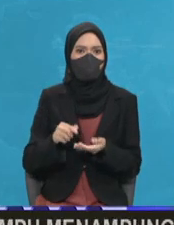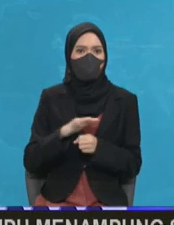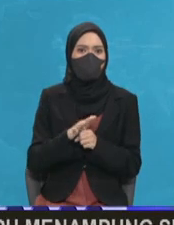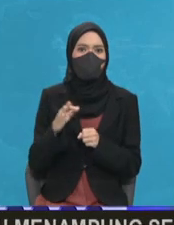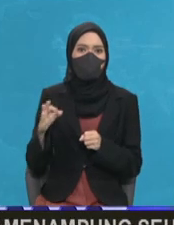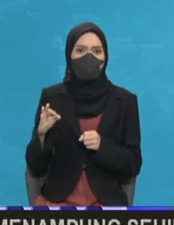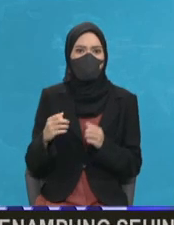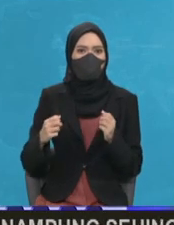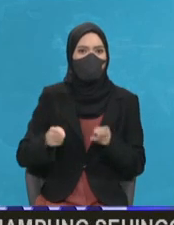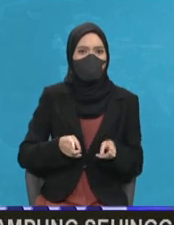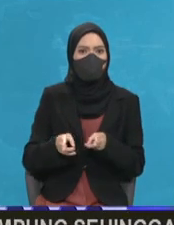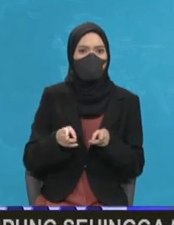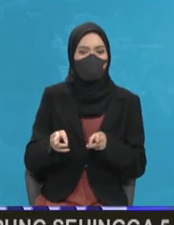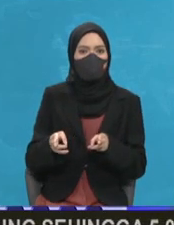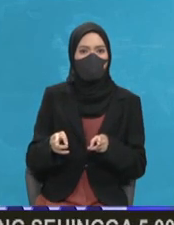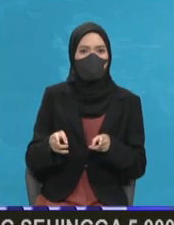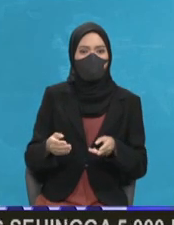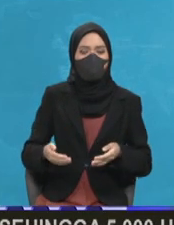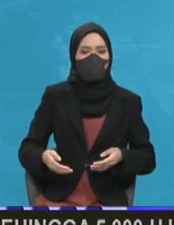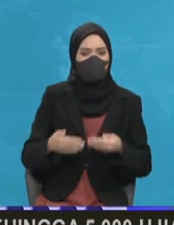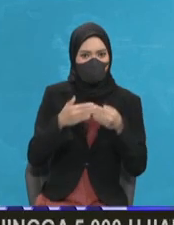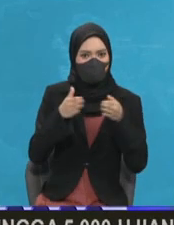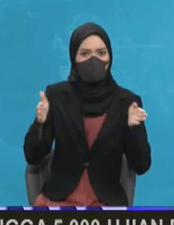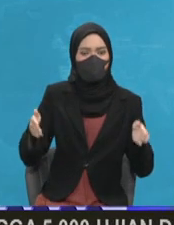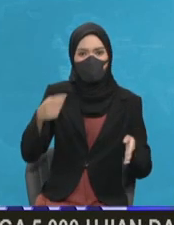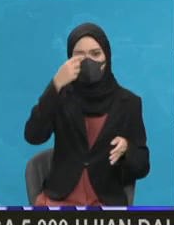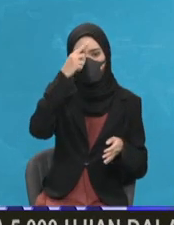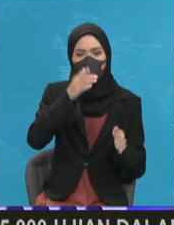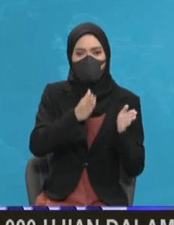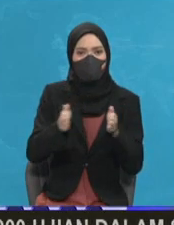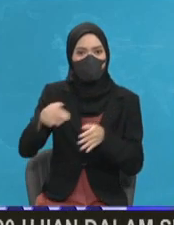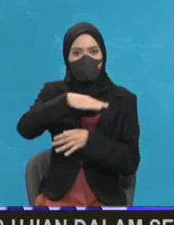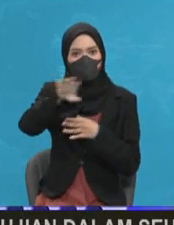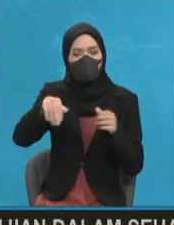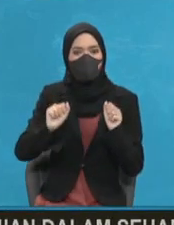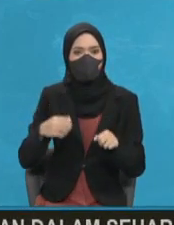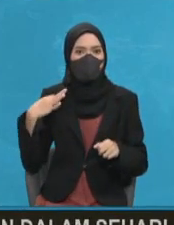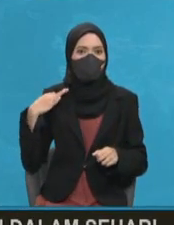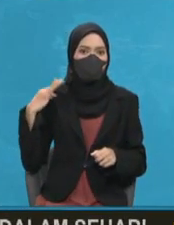tersebut dengan membukakan penyertaan orang ramai khususnya para belia